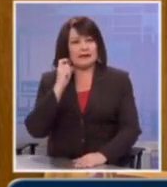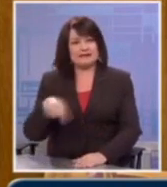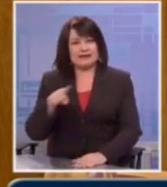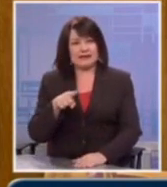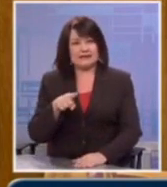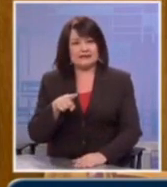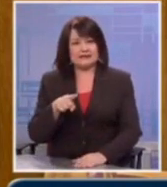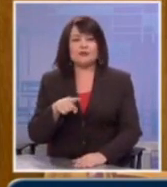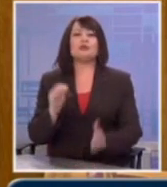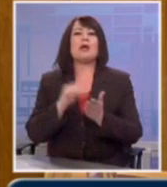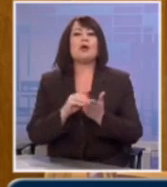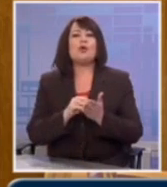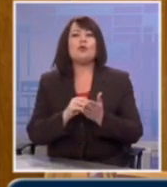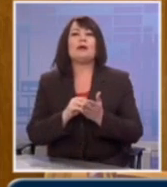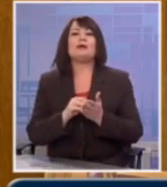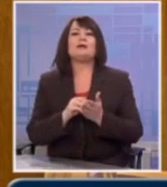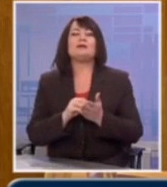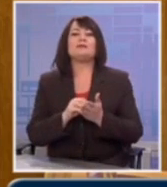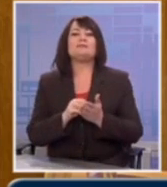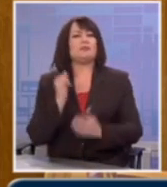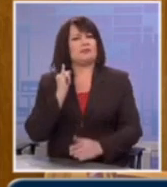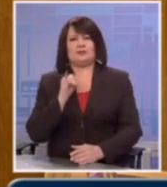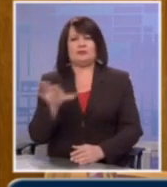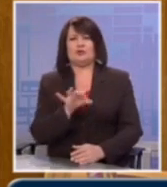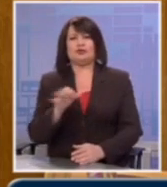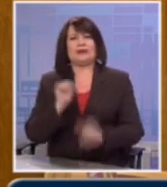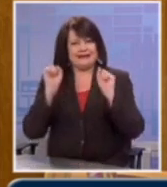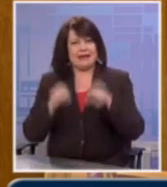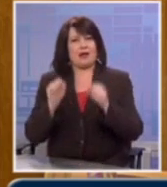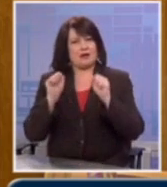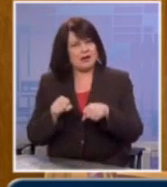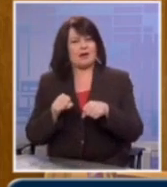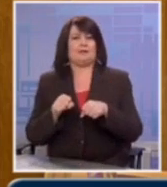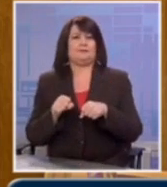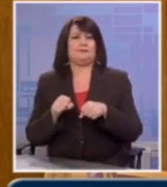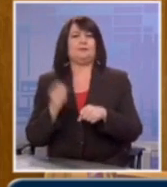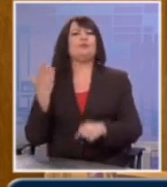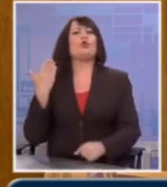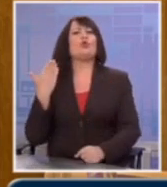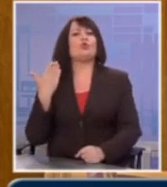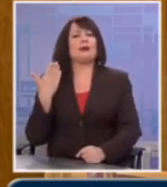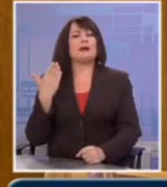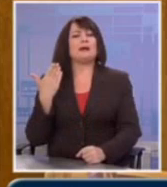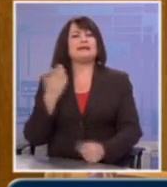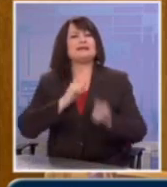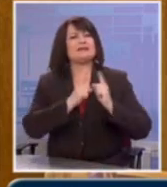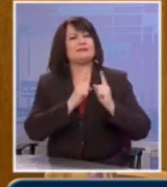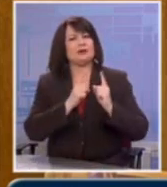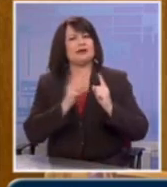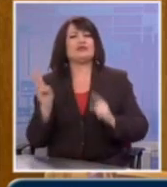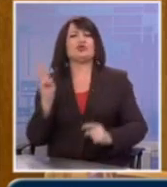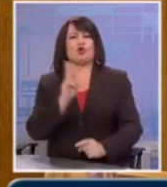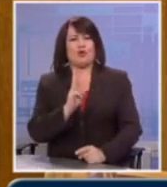ανοίξει ακόμα η προσλ ο εγκρινεται προηγούμενες συμφωνίες της